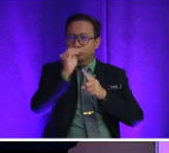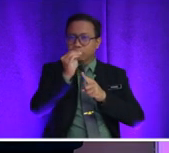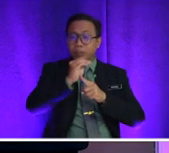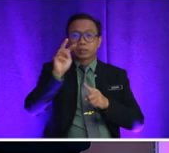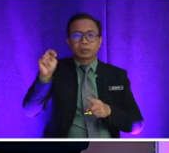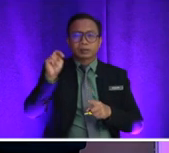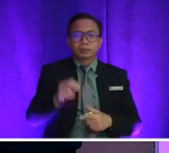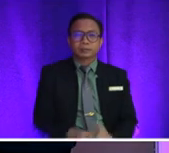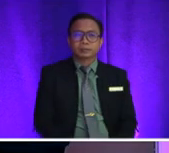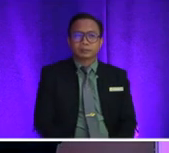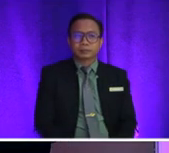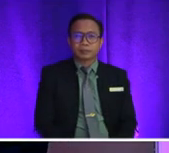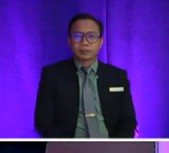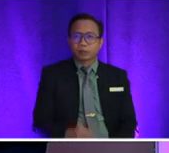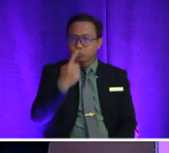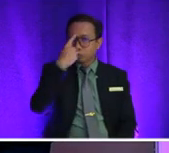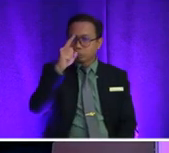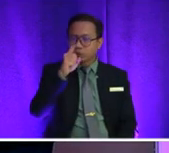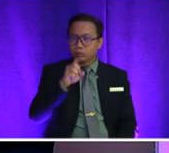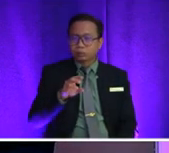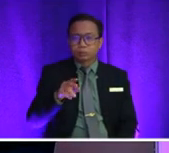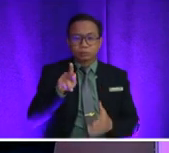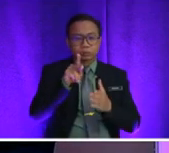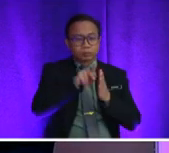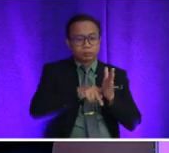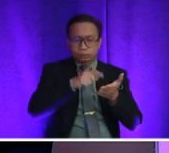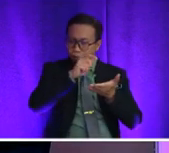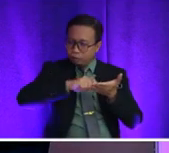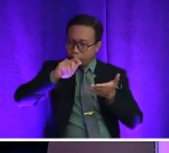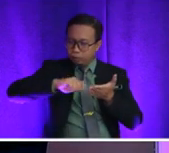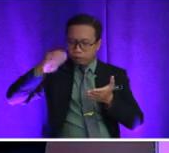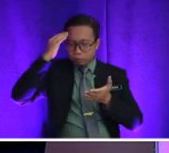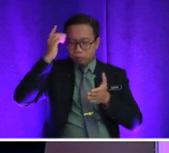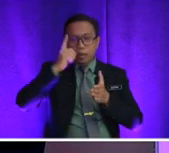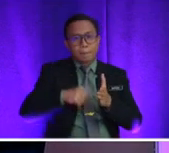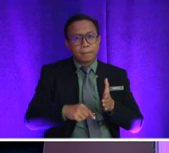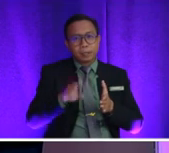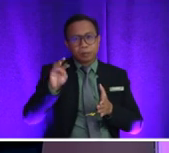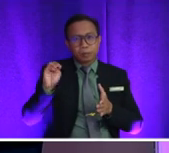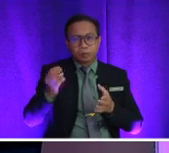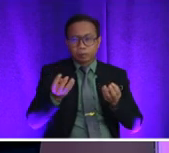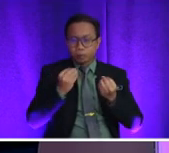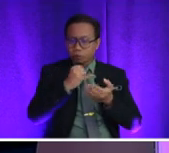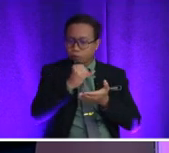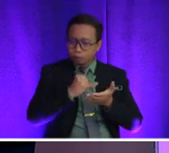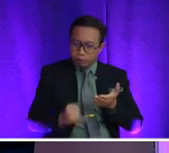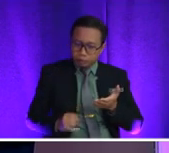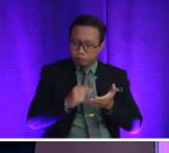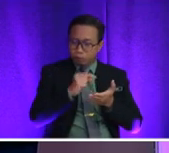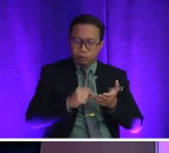hah oke mesti liburan supaya itu tahu dah Apa yang hendak asa yang ditulis yang dilukis oleh